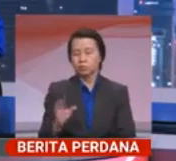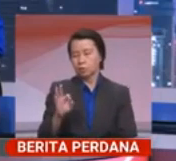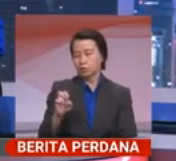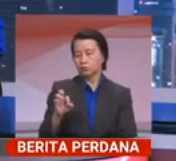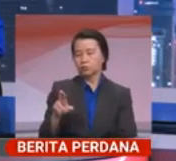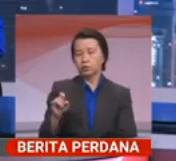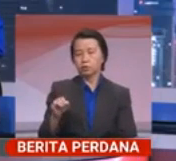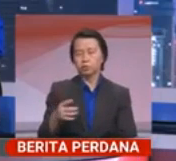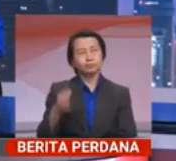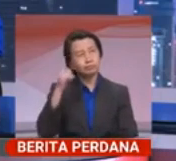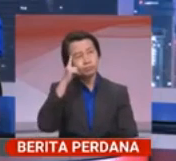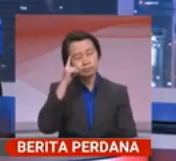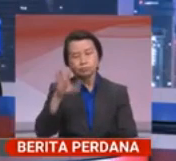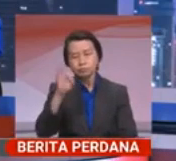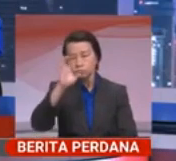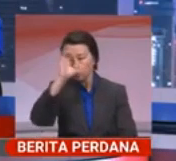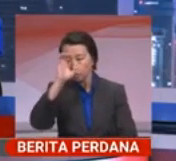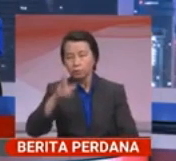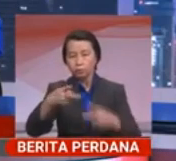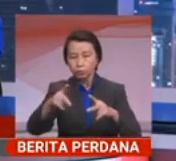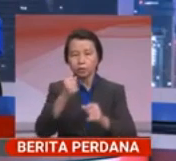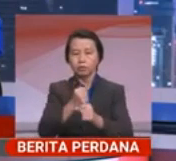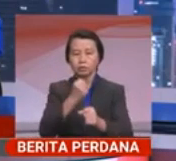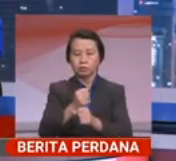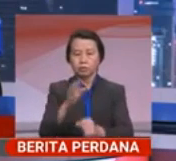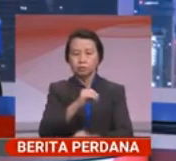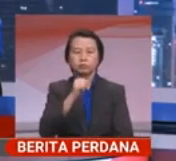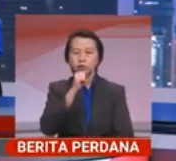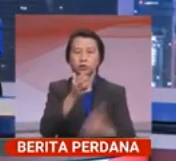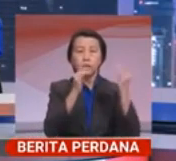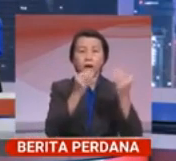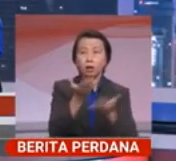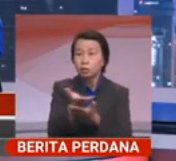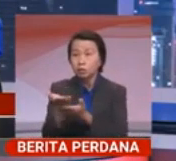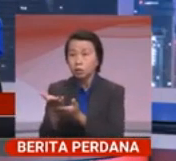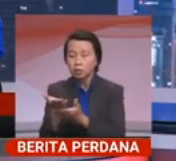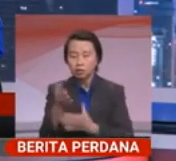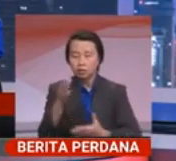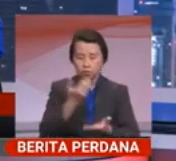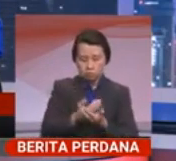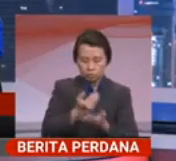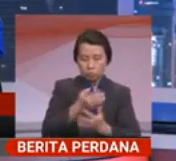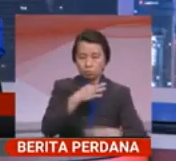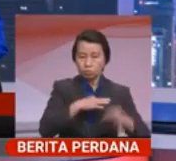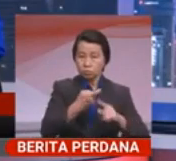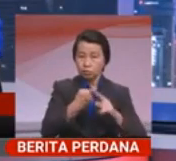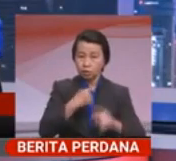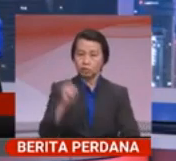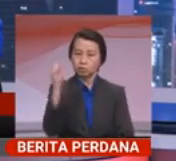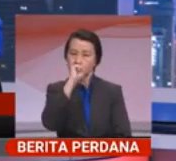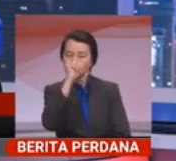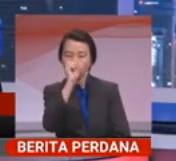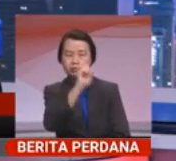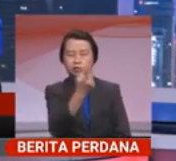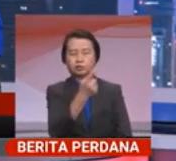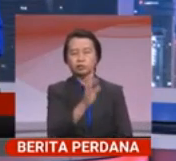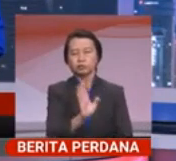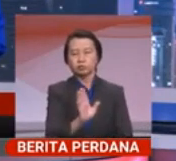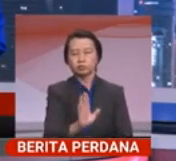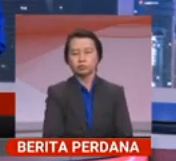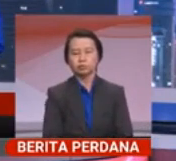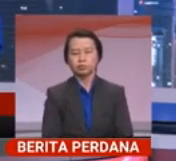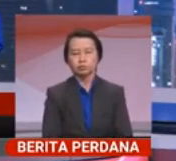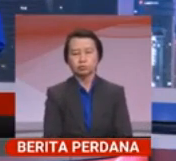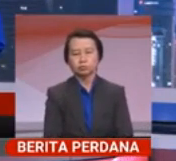memilih untuk mencari peluang pekerjaan dan tidak mengharapkan hasil pendapatan daripada konsert semata-mata.